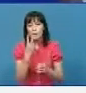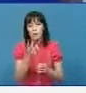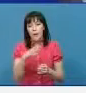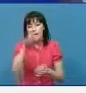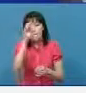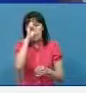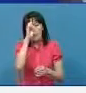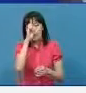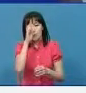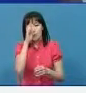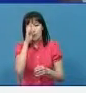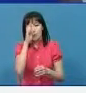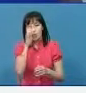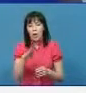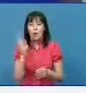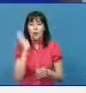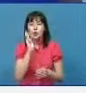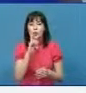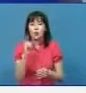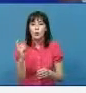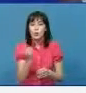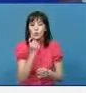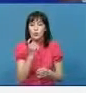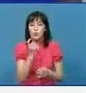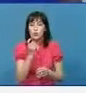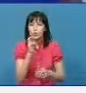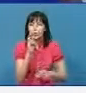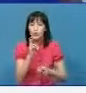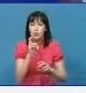мемлекет меншігіндегі су шаруашылық құрылыстарын,